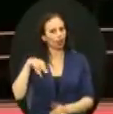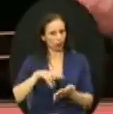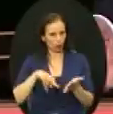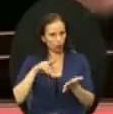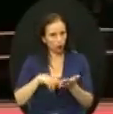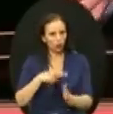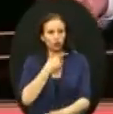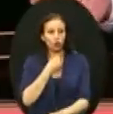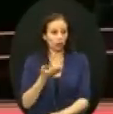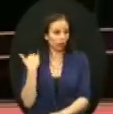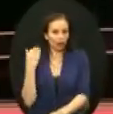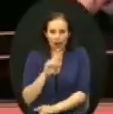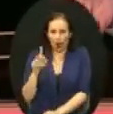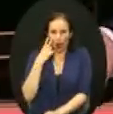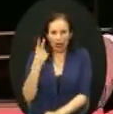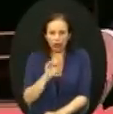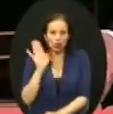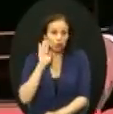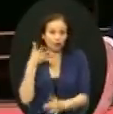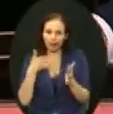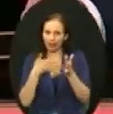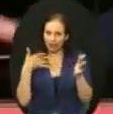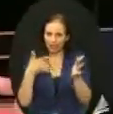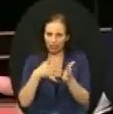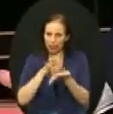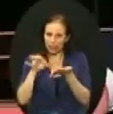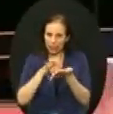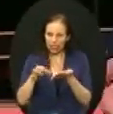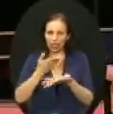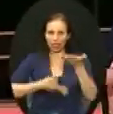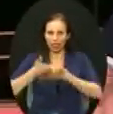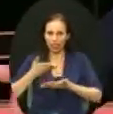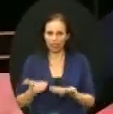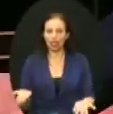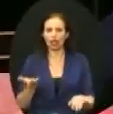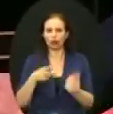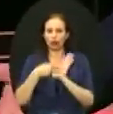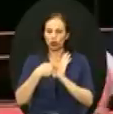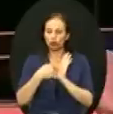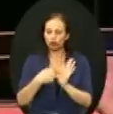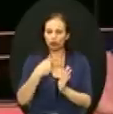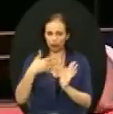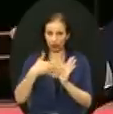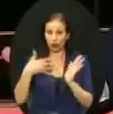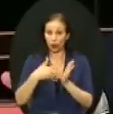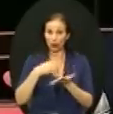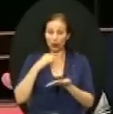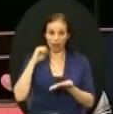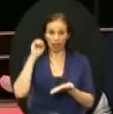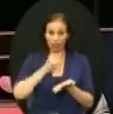לעולי אתיופיה. אבל תבדקו, לא ראינו אותו, לא שמענו אותו. אבל תבדקו את זה במשרד הקליטה, תבדקו את התקציבים, תראו שהתקציבים האלה עלו מאז שסוף הלנדבר